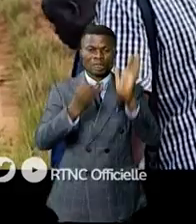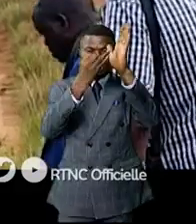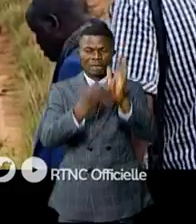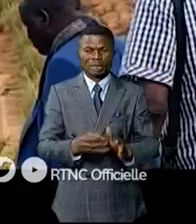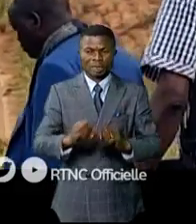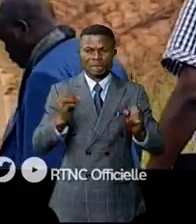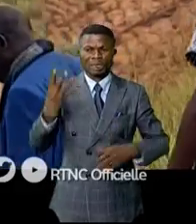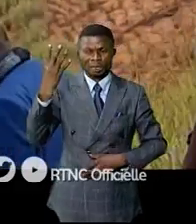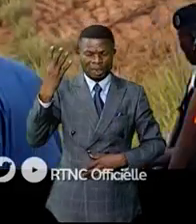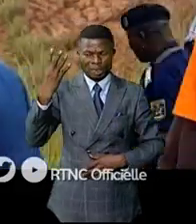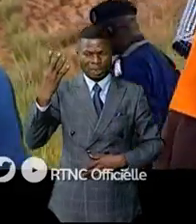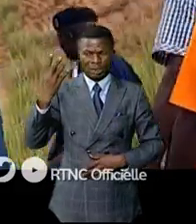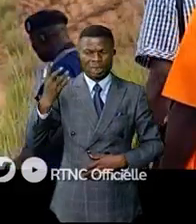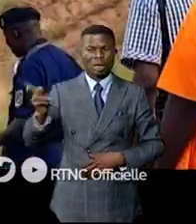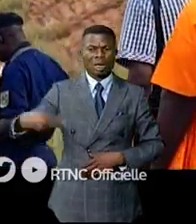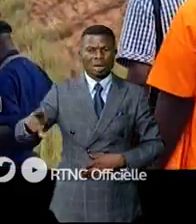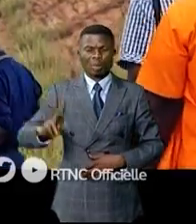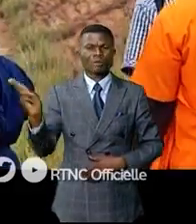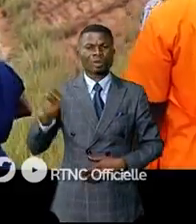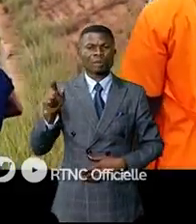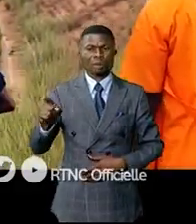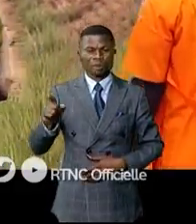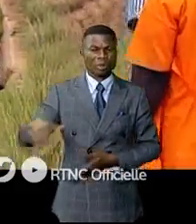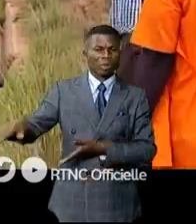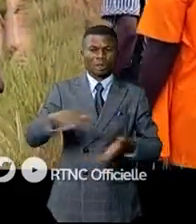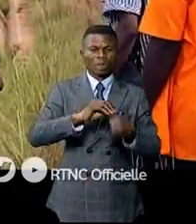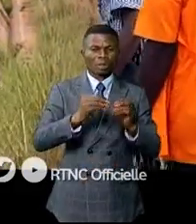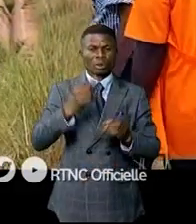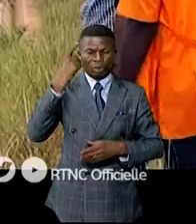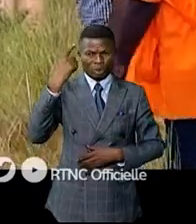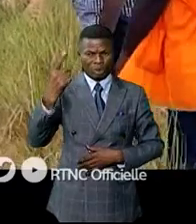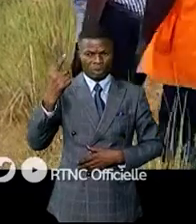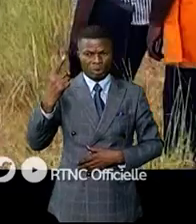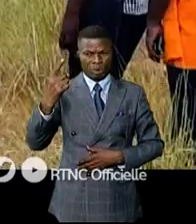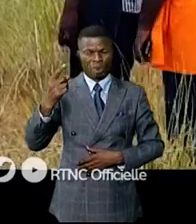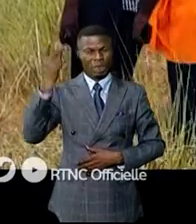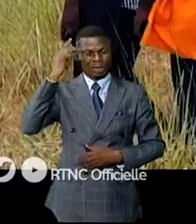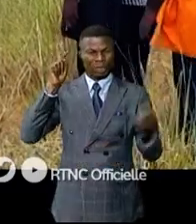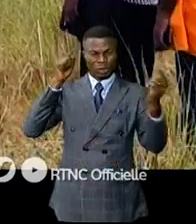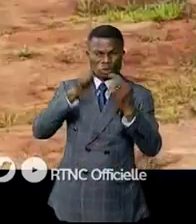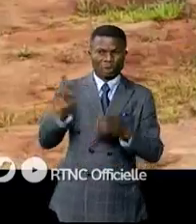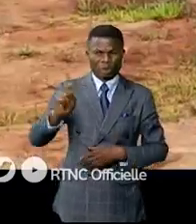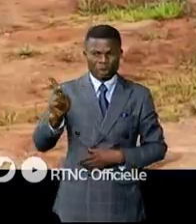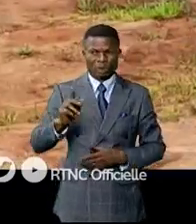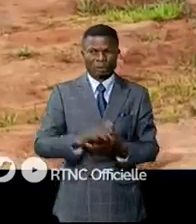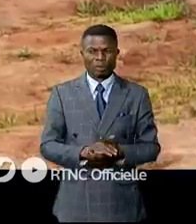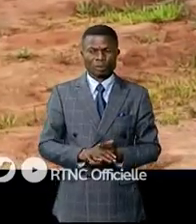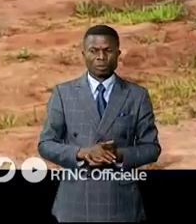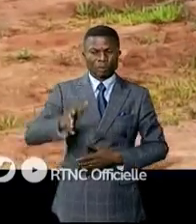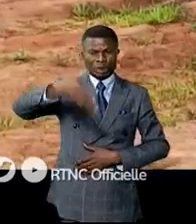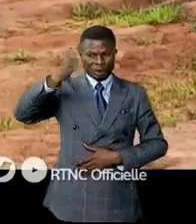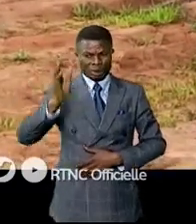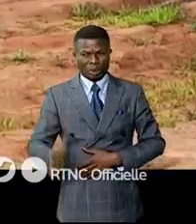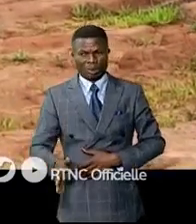de Kinshasa, en pleine province du Kasaï, sur la route nationale numéro 1. Un regard suffit pour les spécialistes